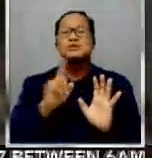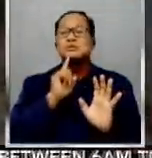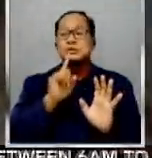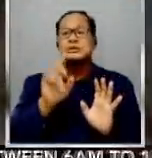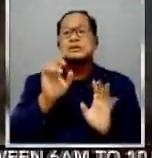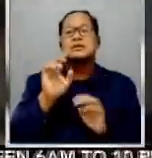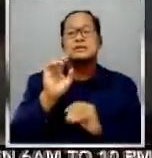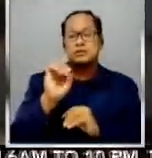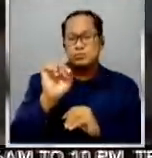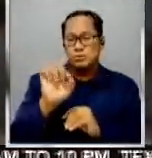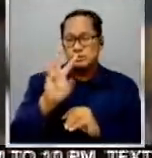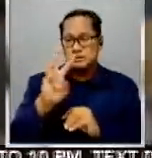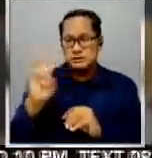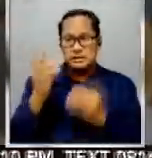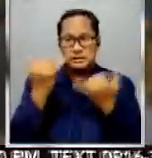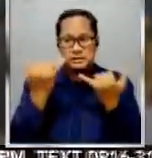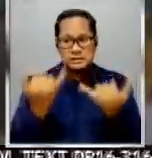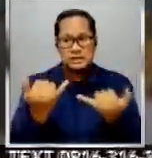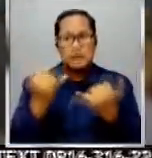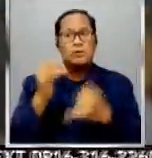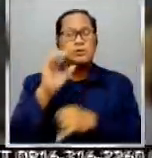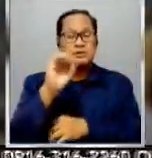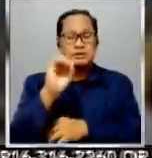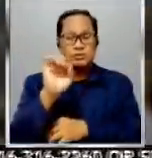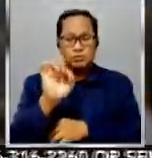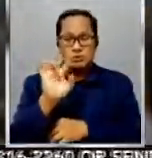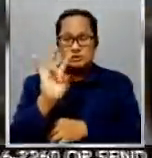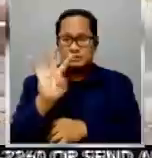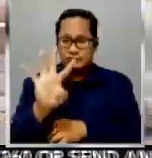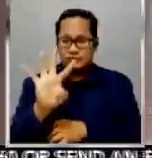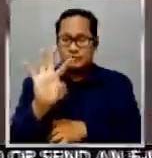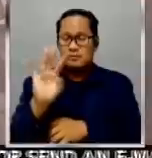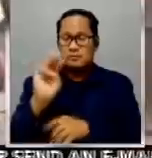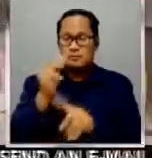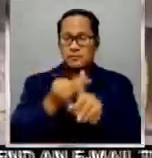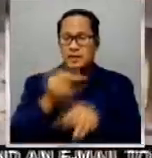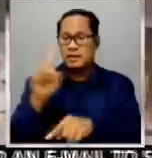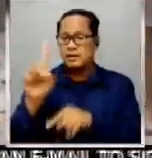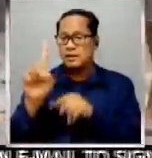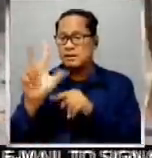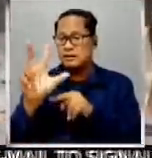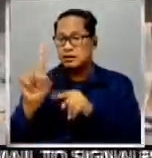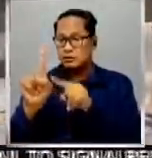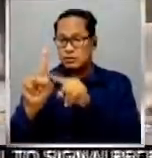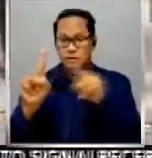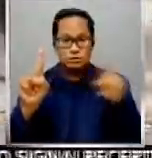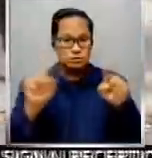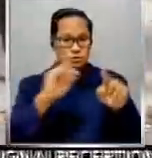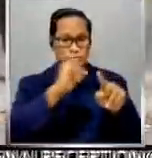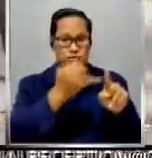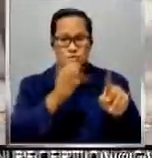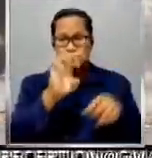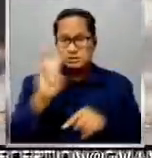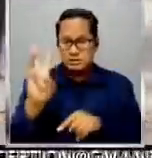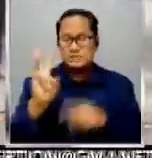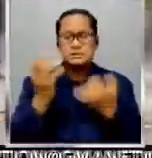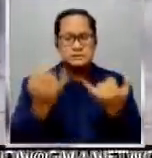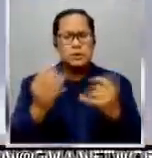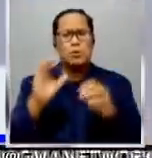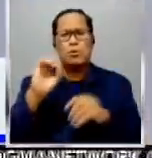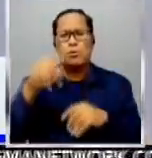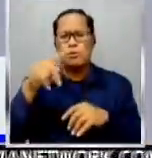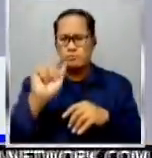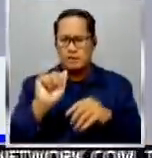nasa 0.74 ito mula May 31 hanggang June 6. Yan ang nakita ng Octa Research Team sa datos ng Department of